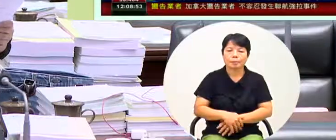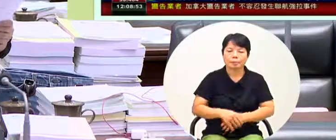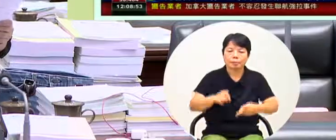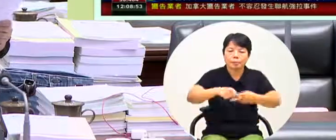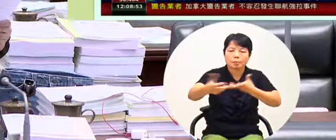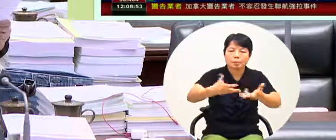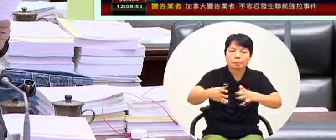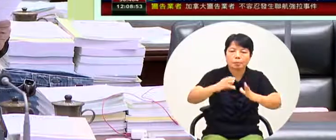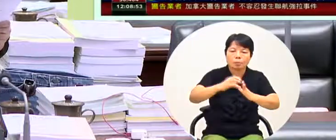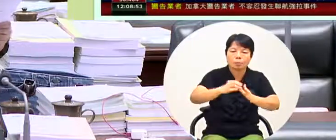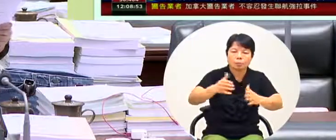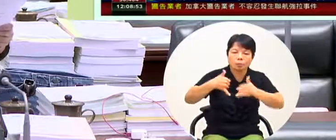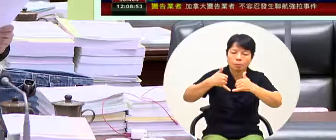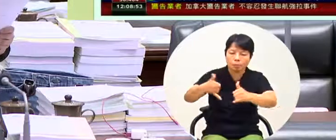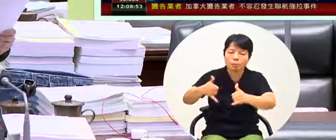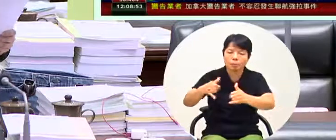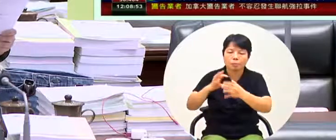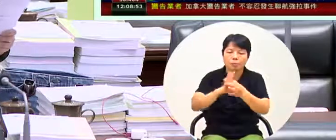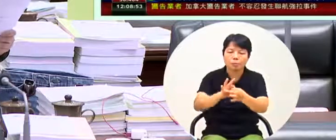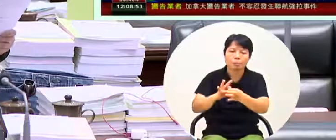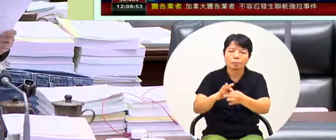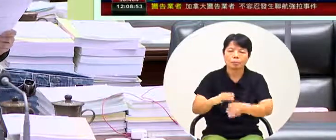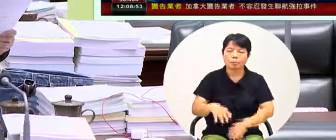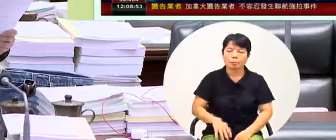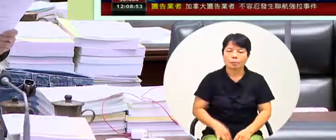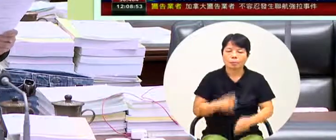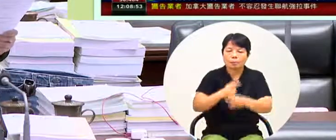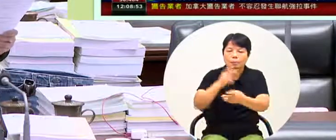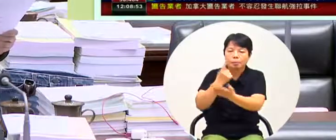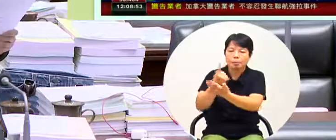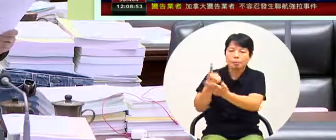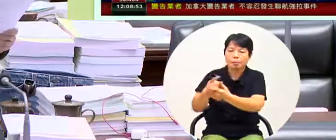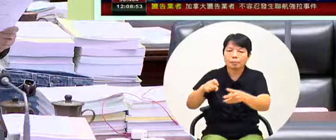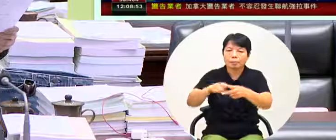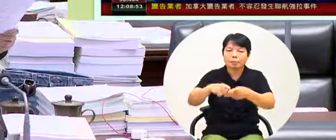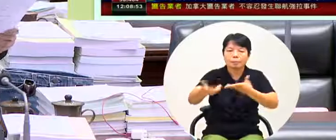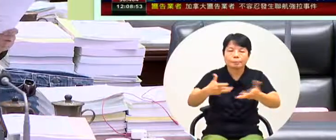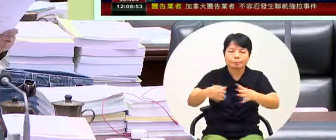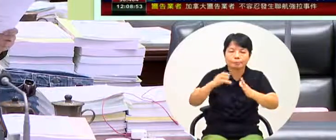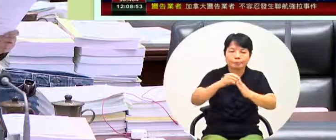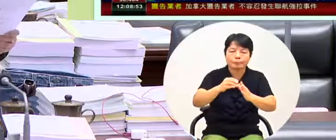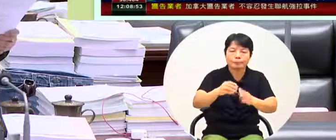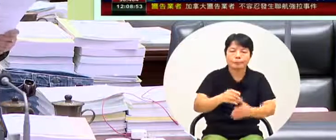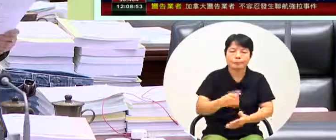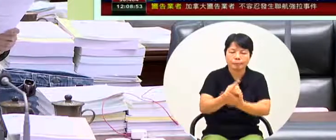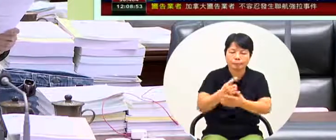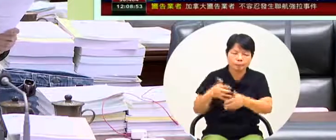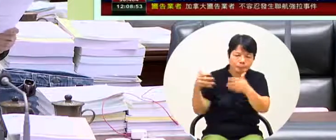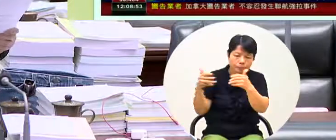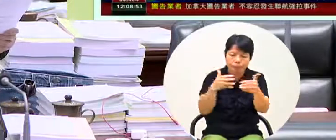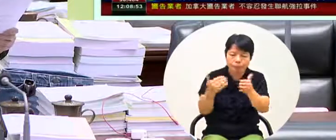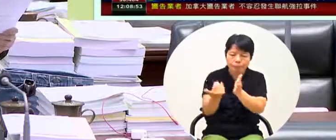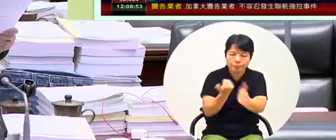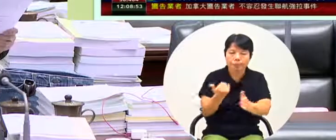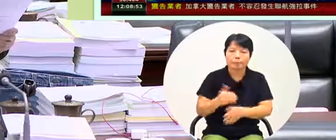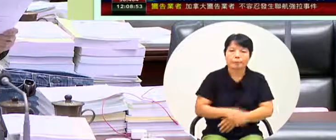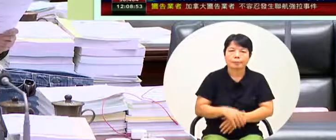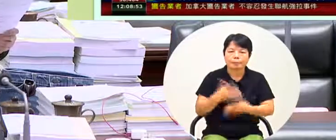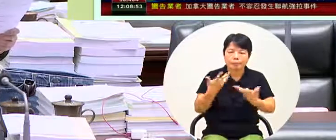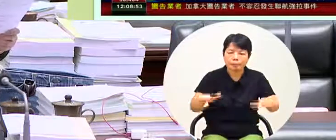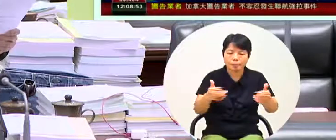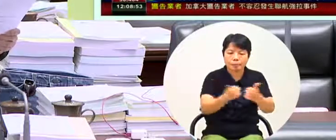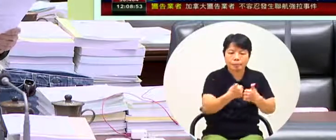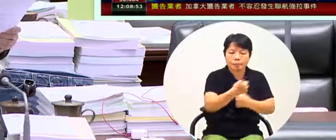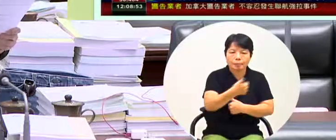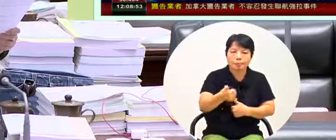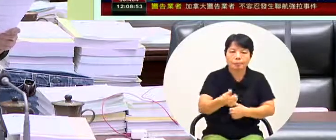啊。相信每一次公务局啊要质询的时候，要备询的时候呢，很多的议员都有跟公务局表达每一个